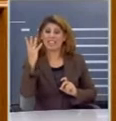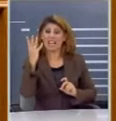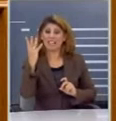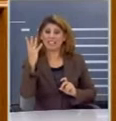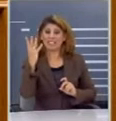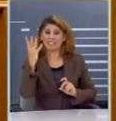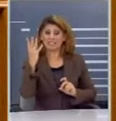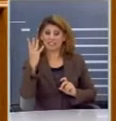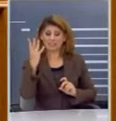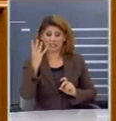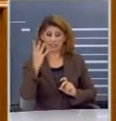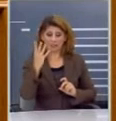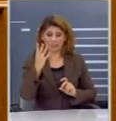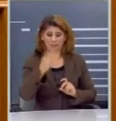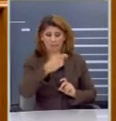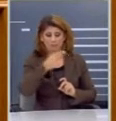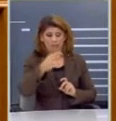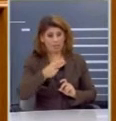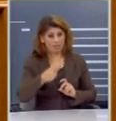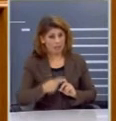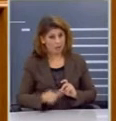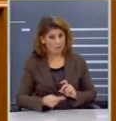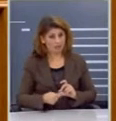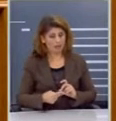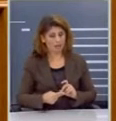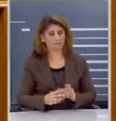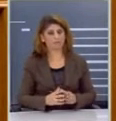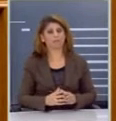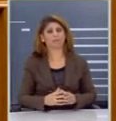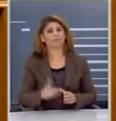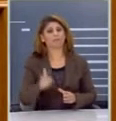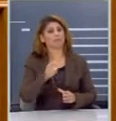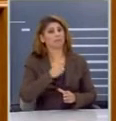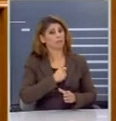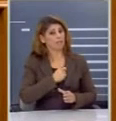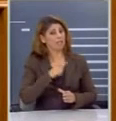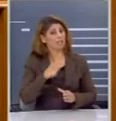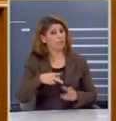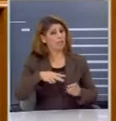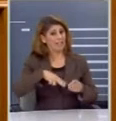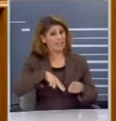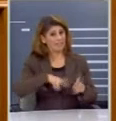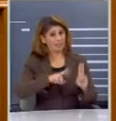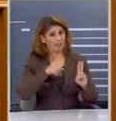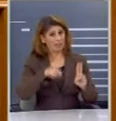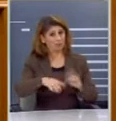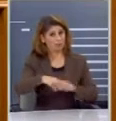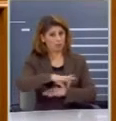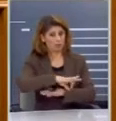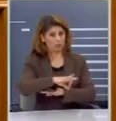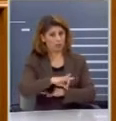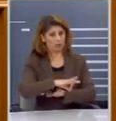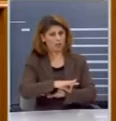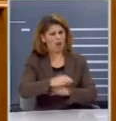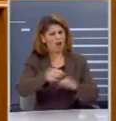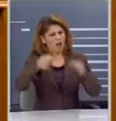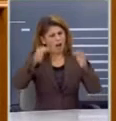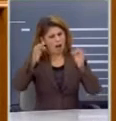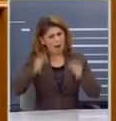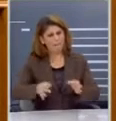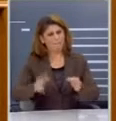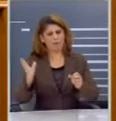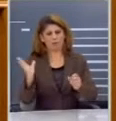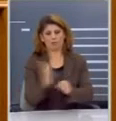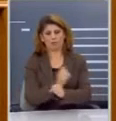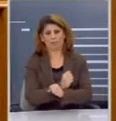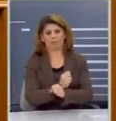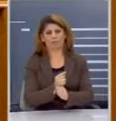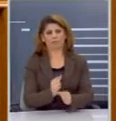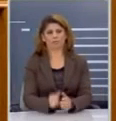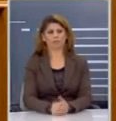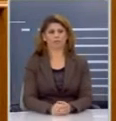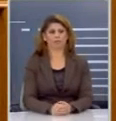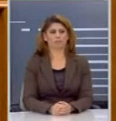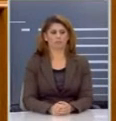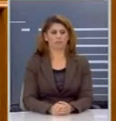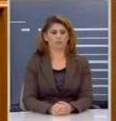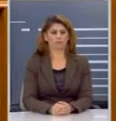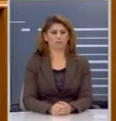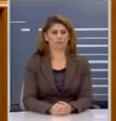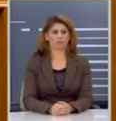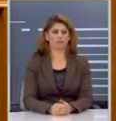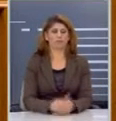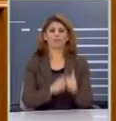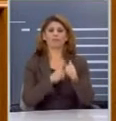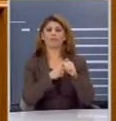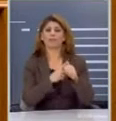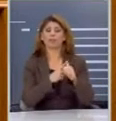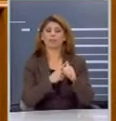νομίζω, μεταξύ άλλων, καθιστούν την υλοποίηση αυτού του σχεδίου απολύτως εφικτή. Ο